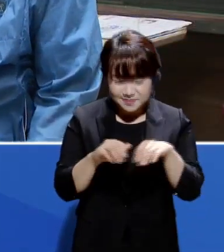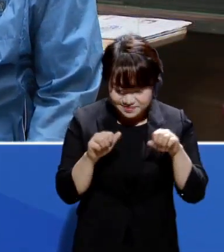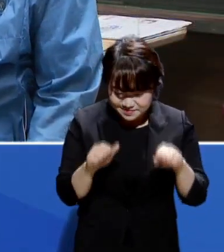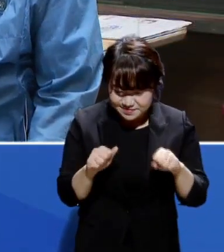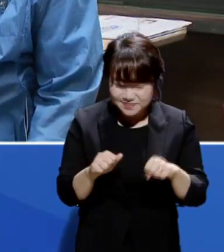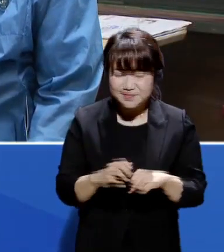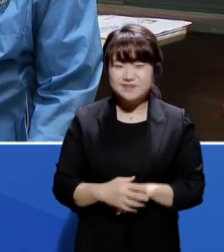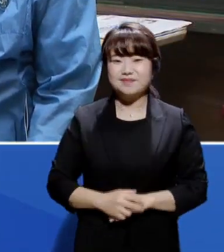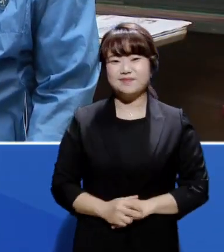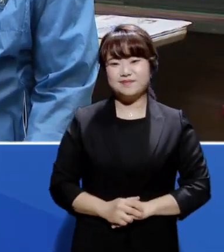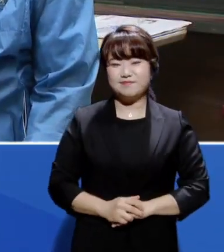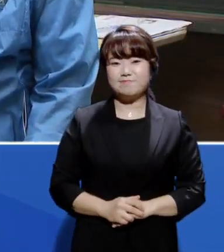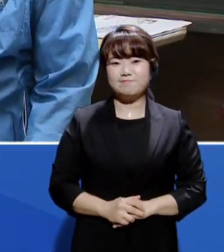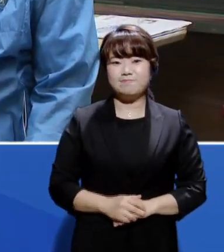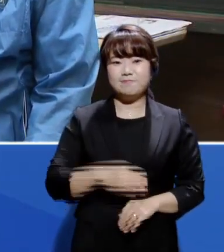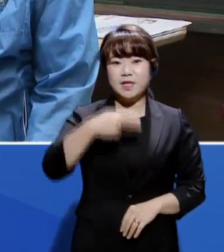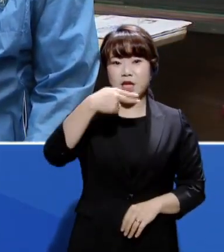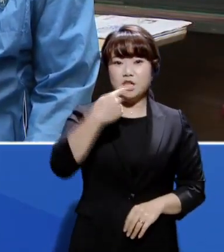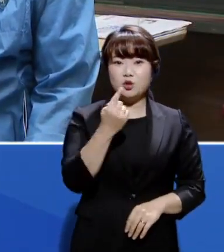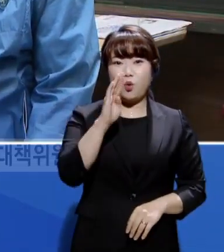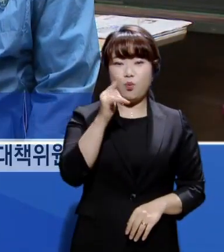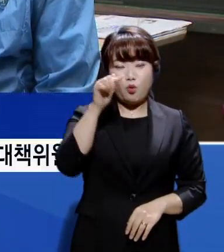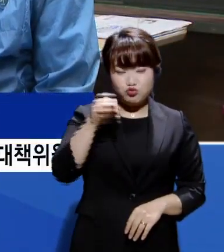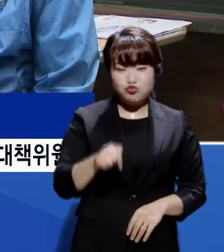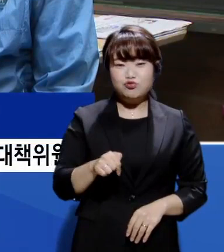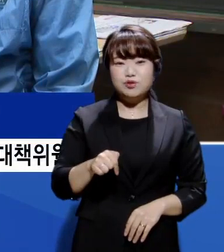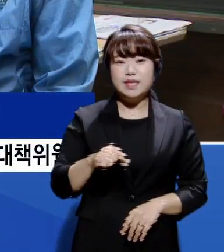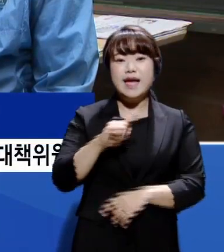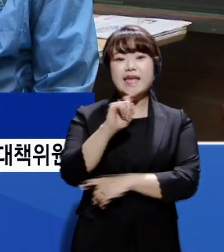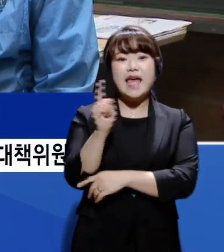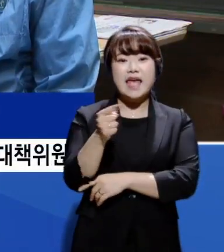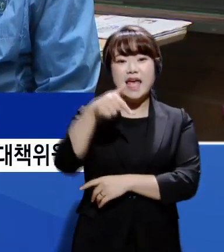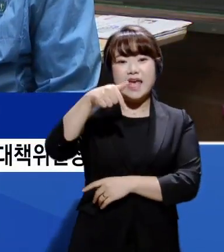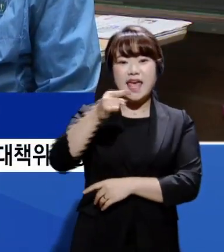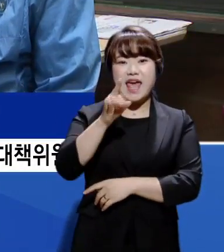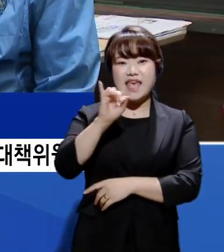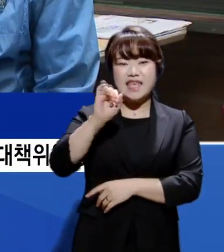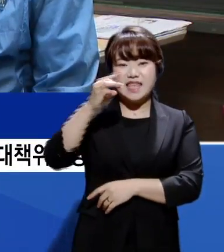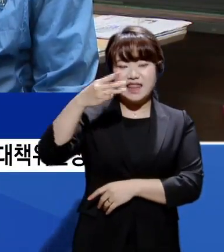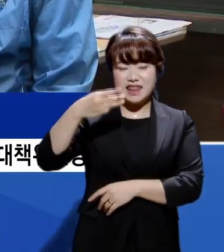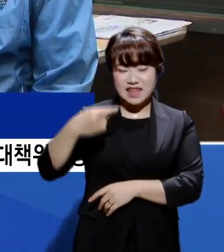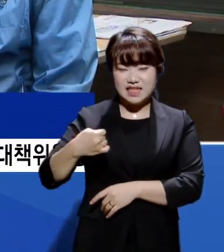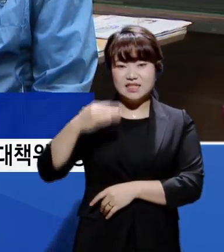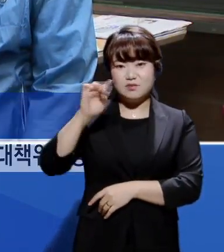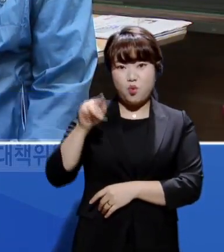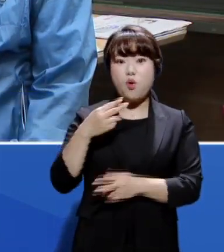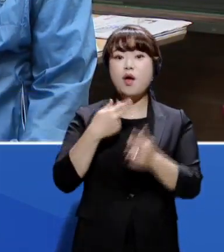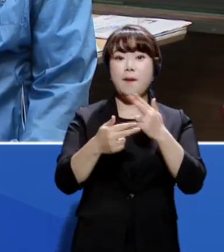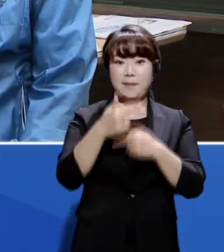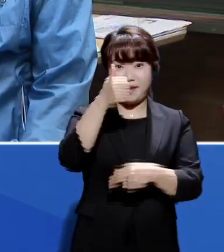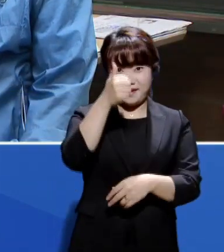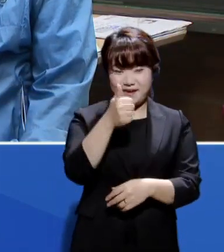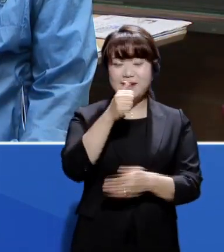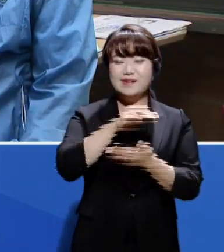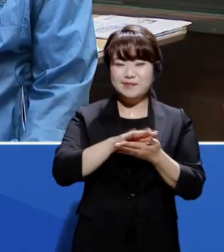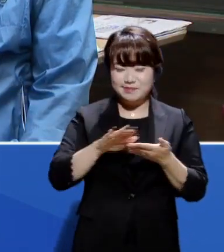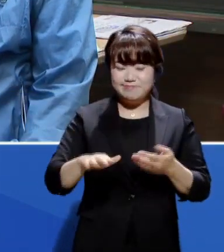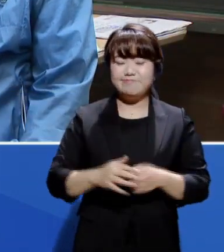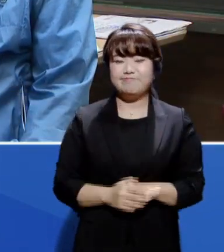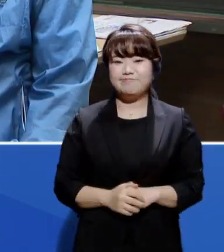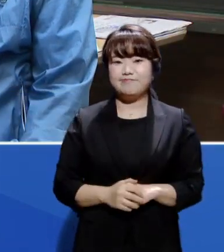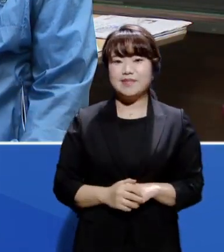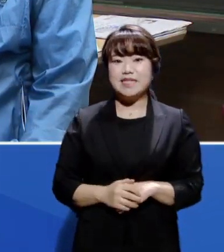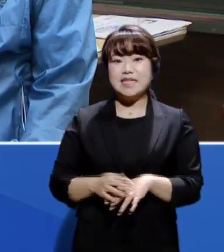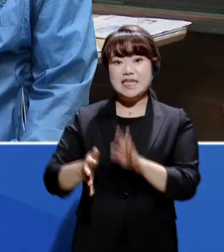안녕하십니까? 도봉구 게이트볼협회 대책위원장 안성환입니다. 네, 반갑습니다. 먼저 이 시립